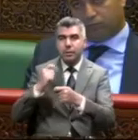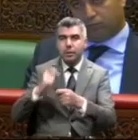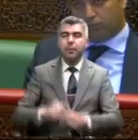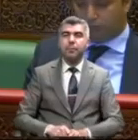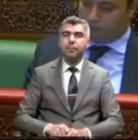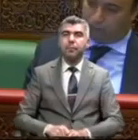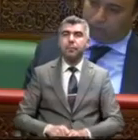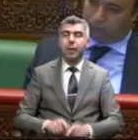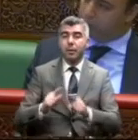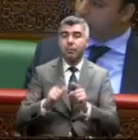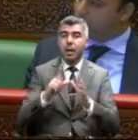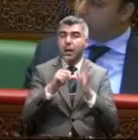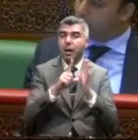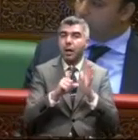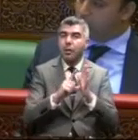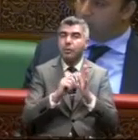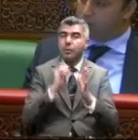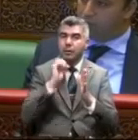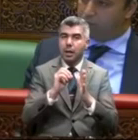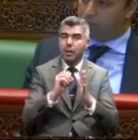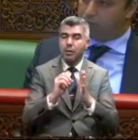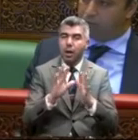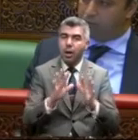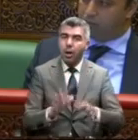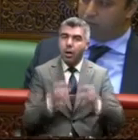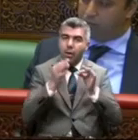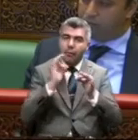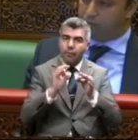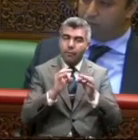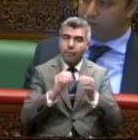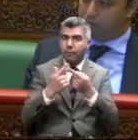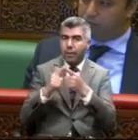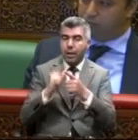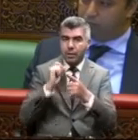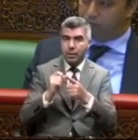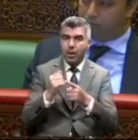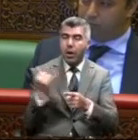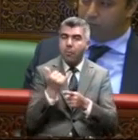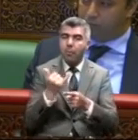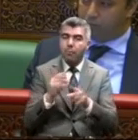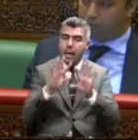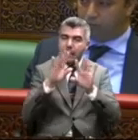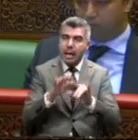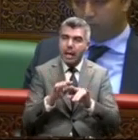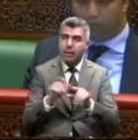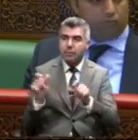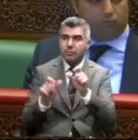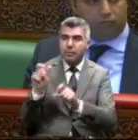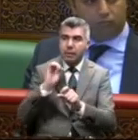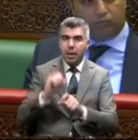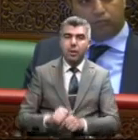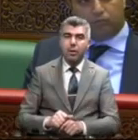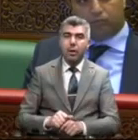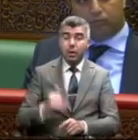مقاصد المشرع الدستوري من احداث هذه المؤسسات ومنحها صلاحيه ابداء الراي انما